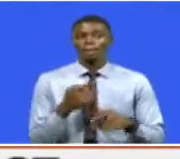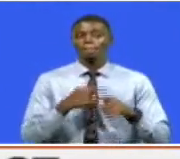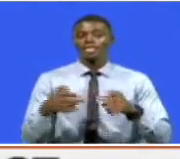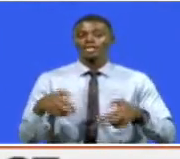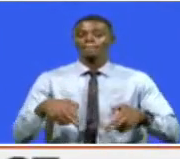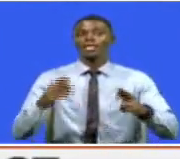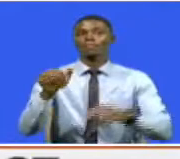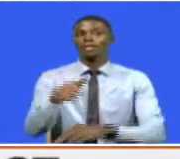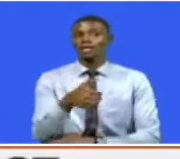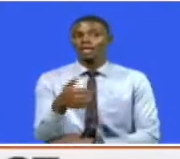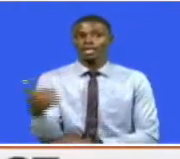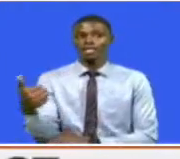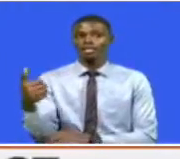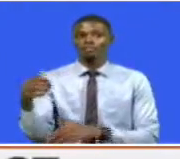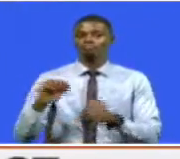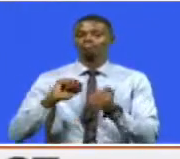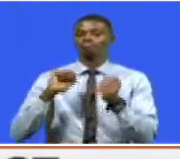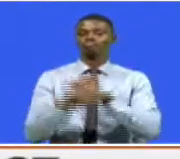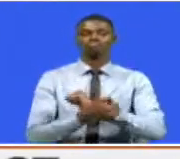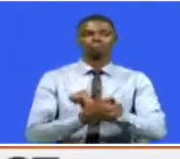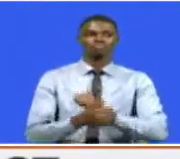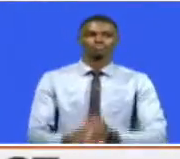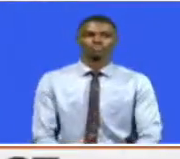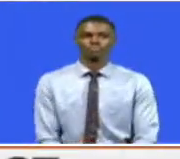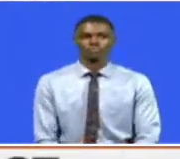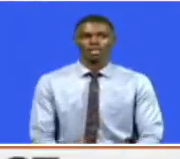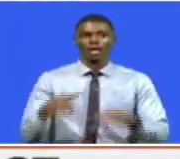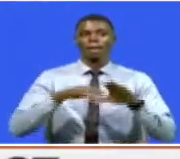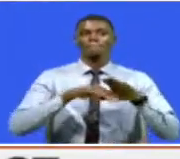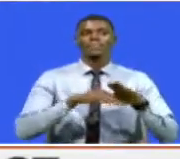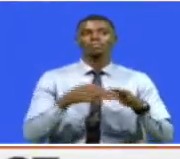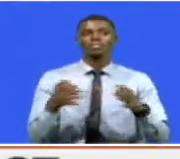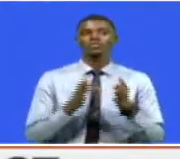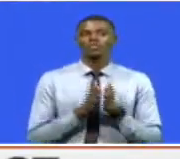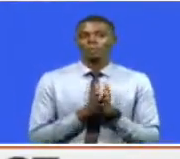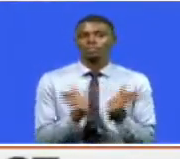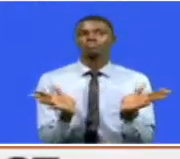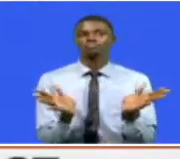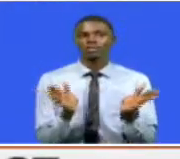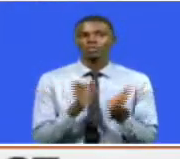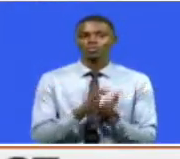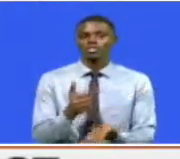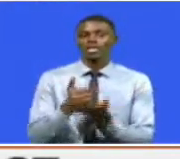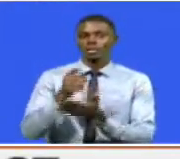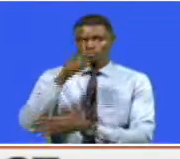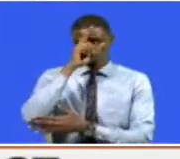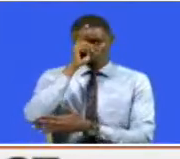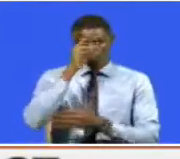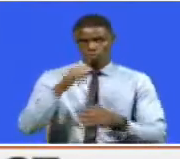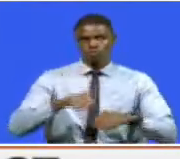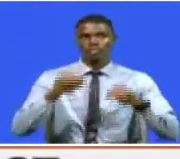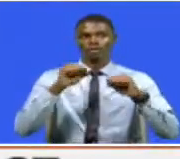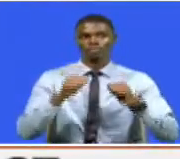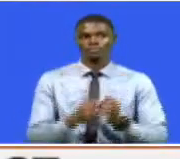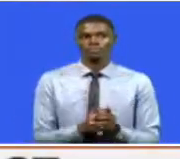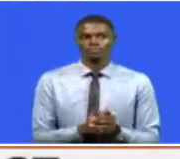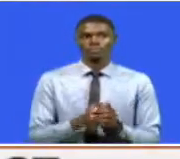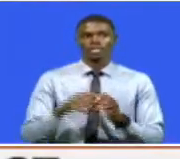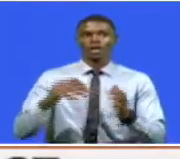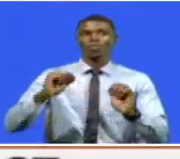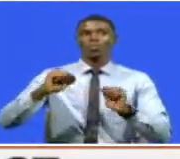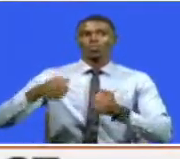barabara nyingine ende ipatilishwe. Members of the public with the help of police officers